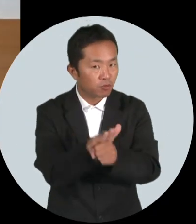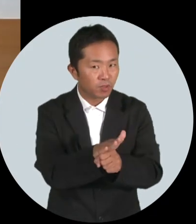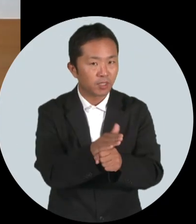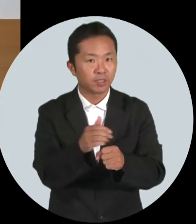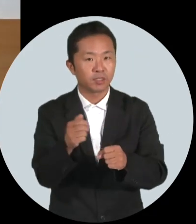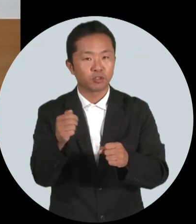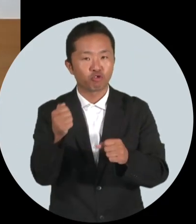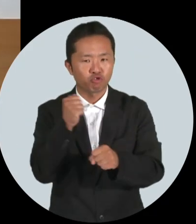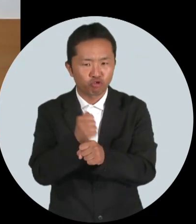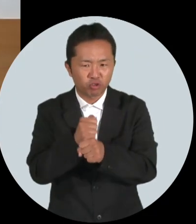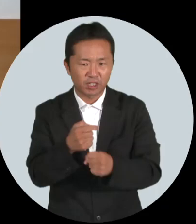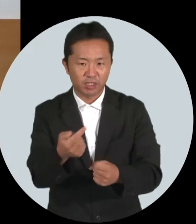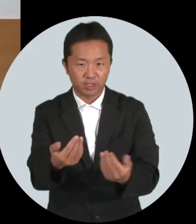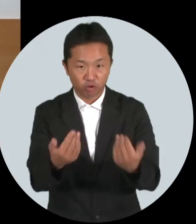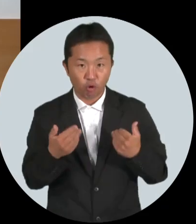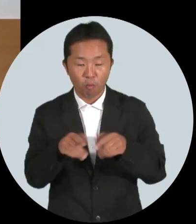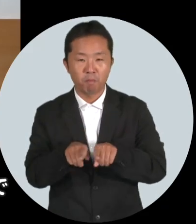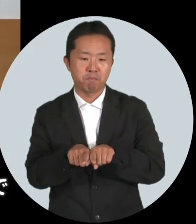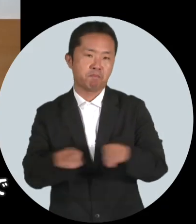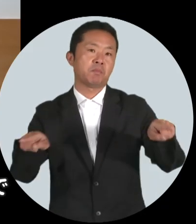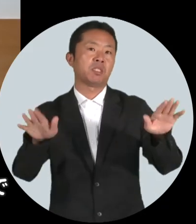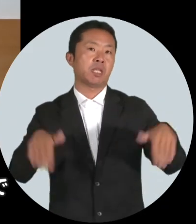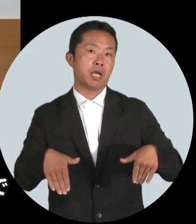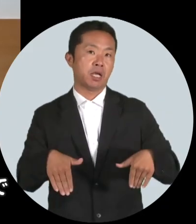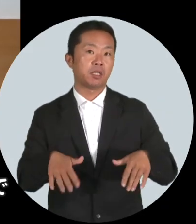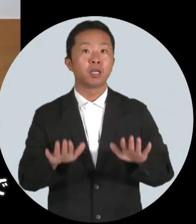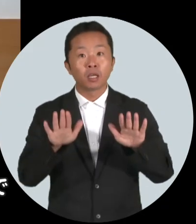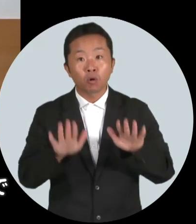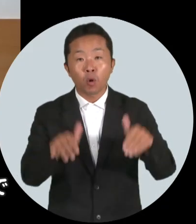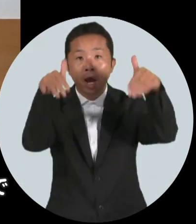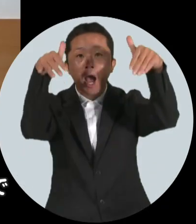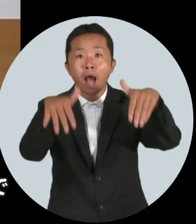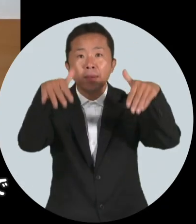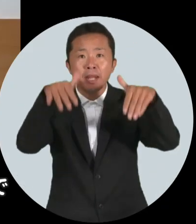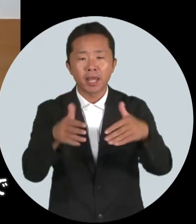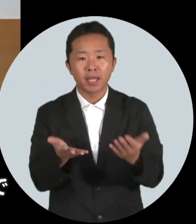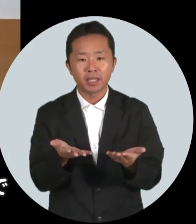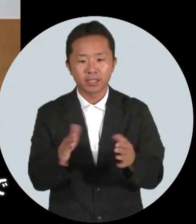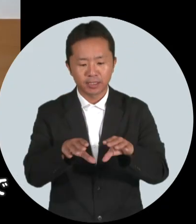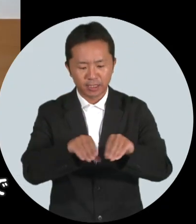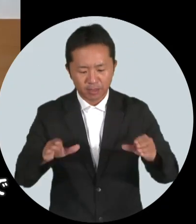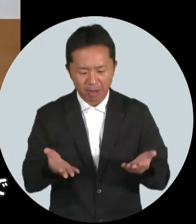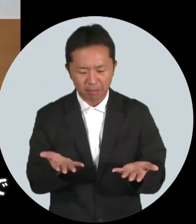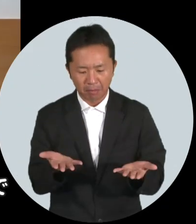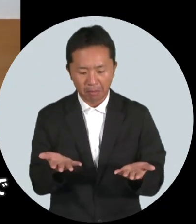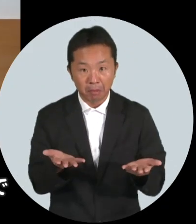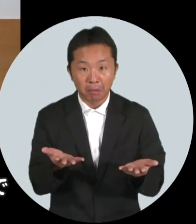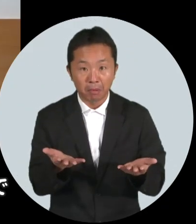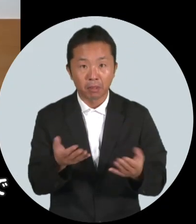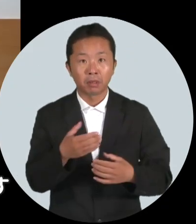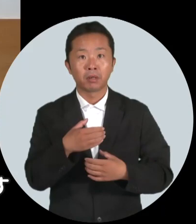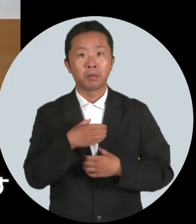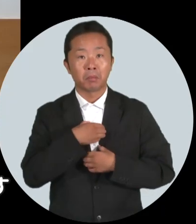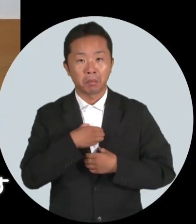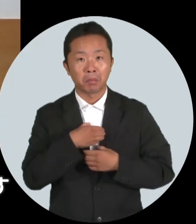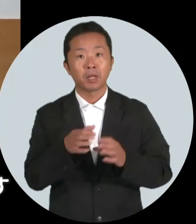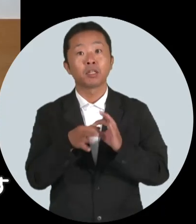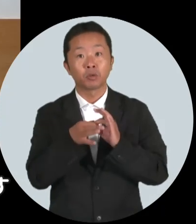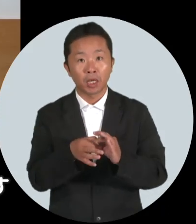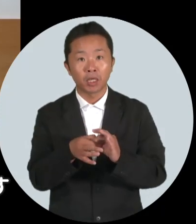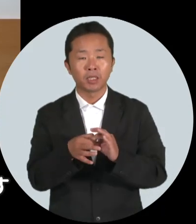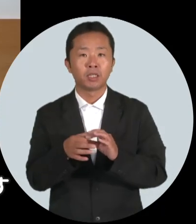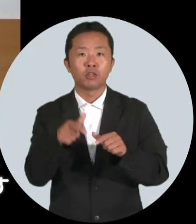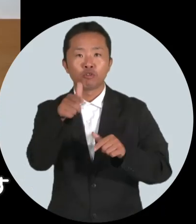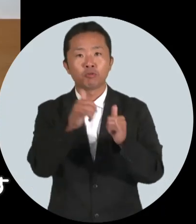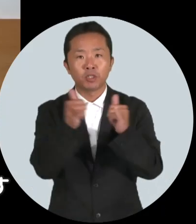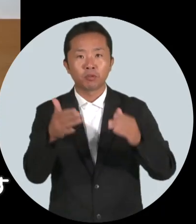成を指示したところでございます。今回の雨によりまして、地盤が不安定になっている箇所もございますので、府民の皆様には引き